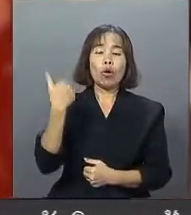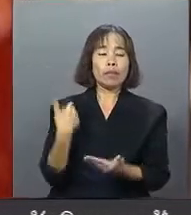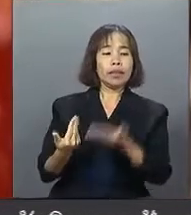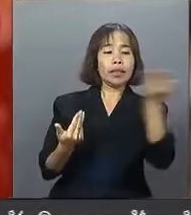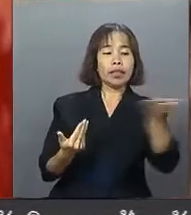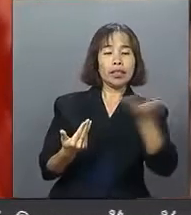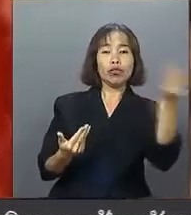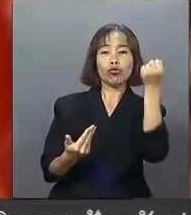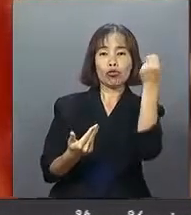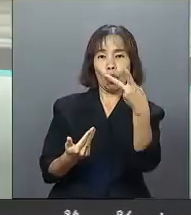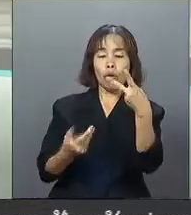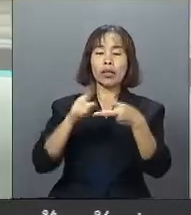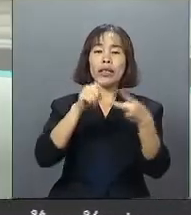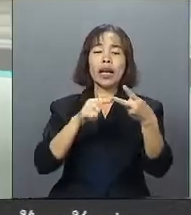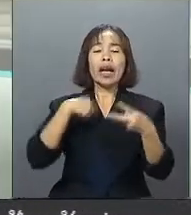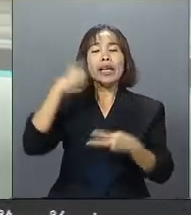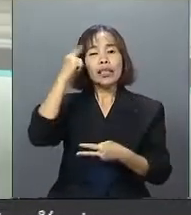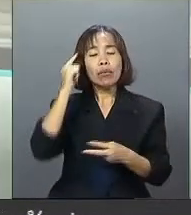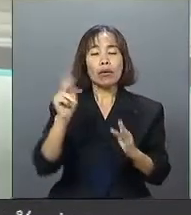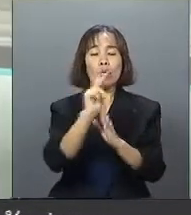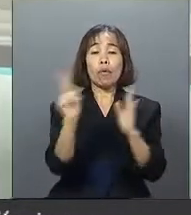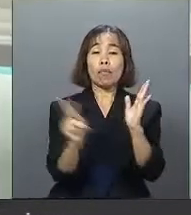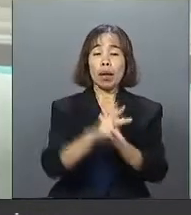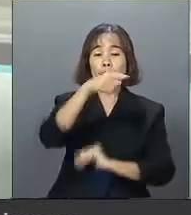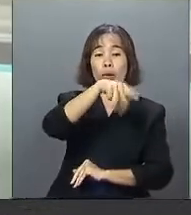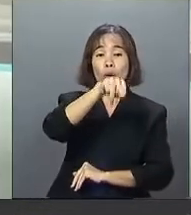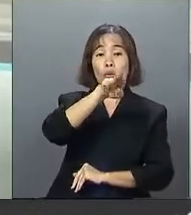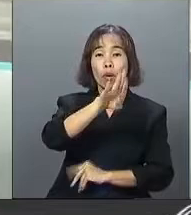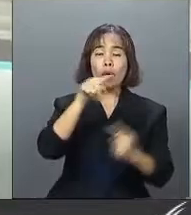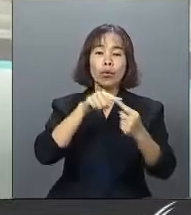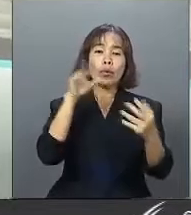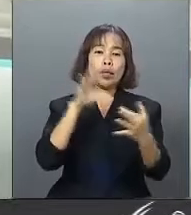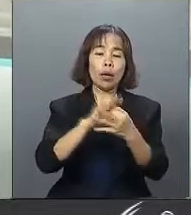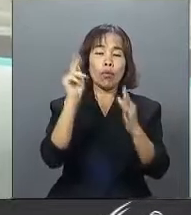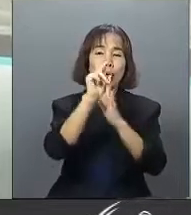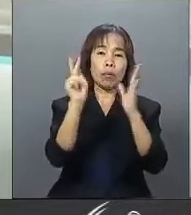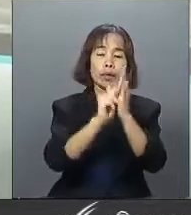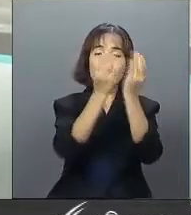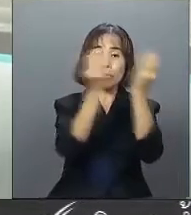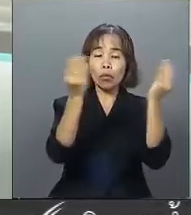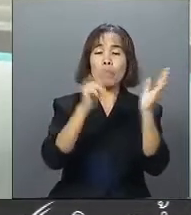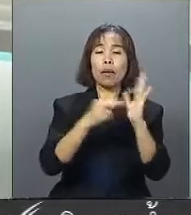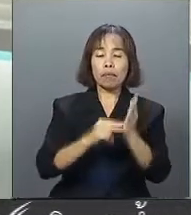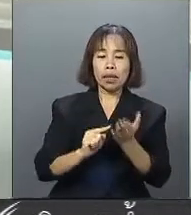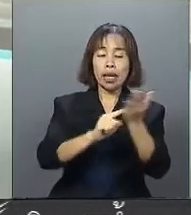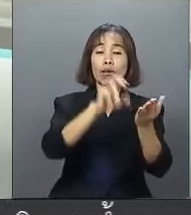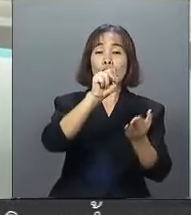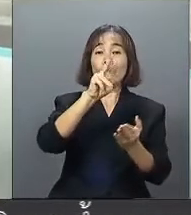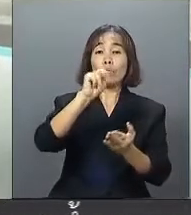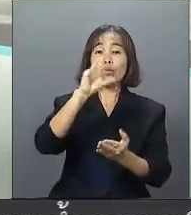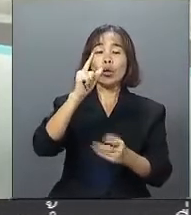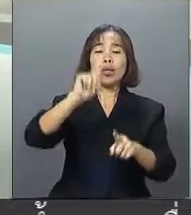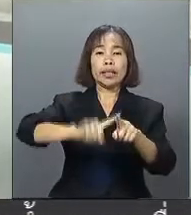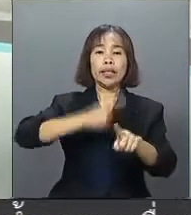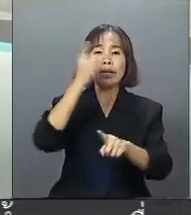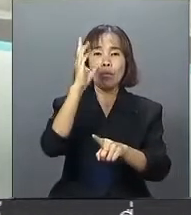ก็เป็นที่คาดการณ์กันค่ะว่าร่างกฎหมายลูกเรื่องของศาลรัฐธรรมนูญนั้นจะเข้าสู่สนช.ในการพิจารณาให้ความเห็นชอบต้นเดือนมิถุน